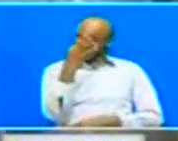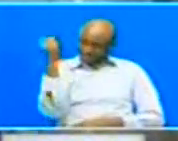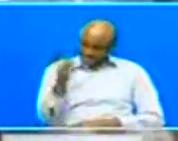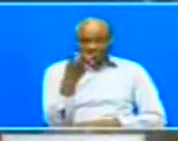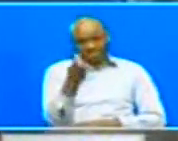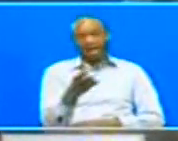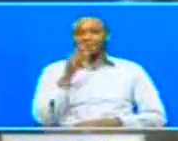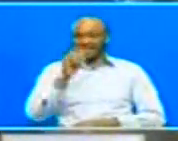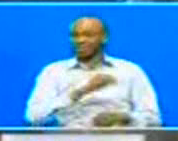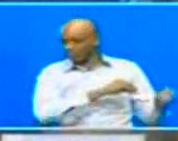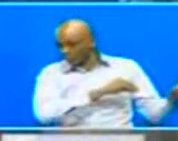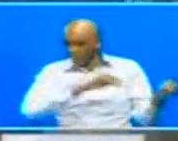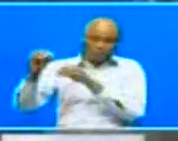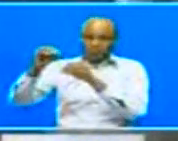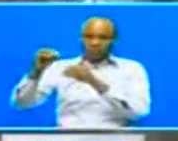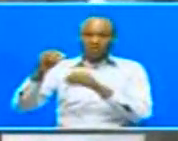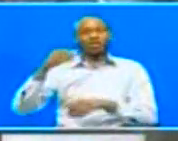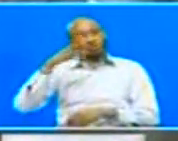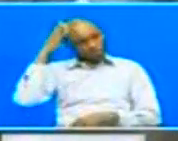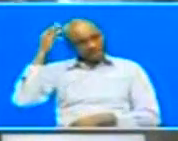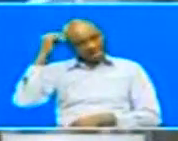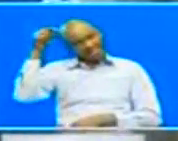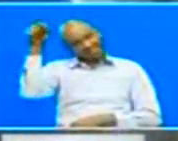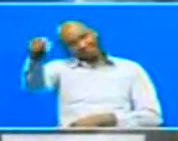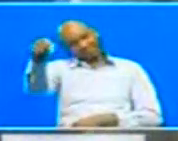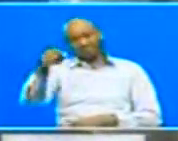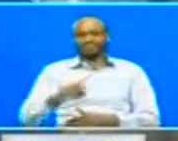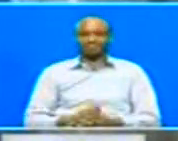mitatu wahamishe iende Somalia.